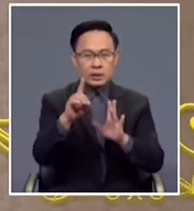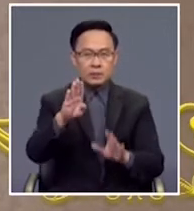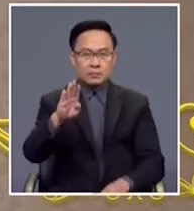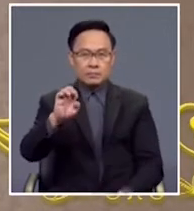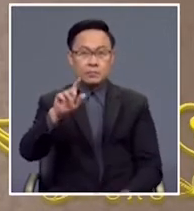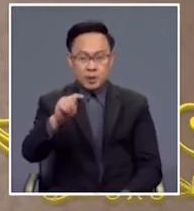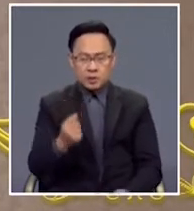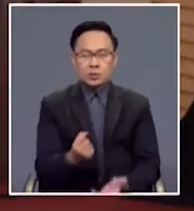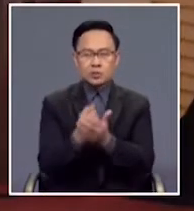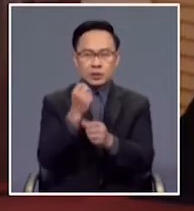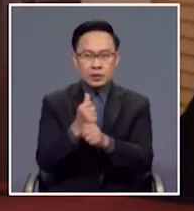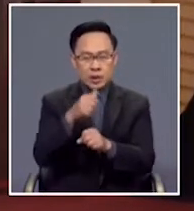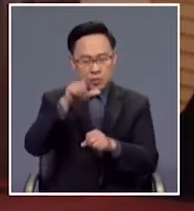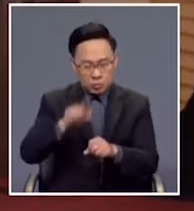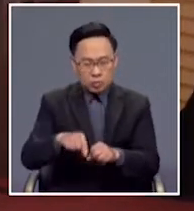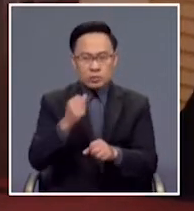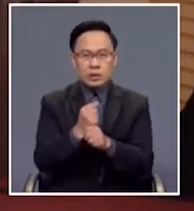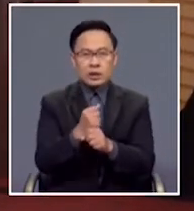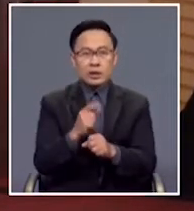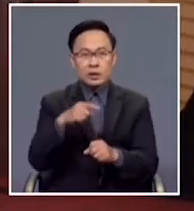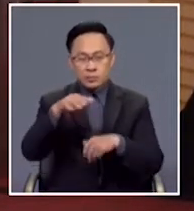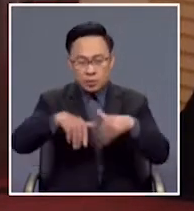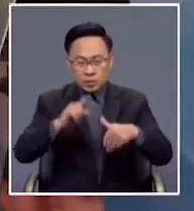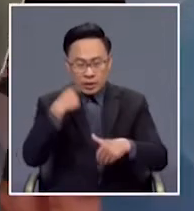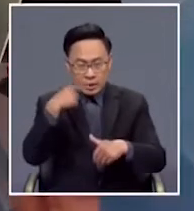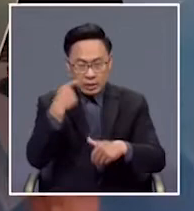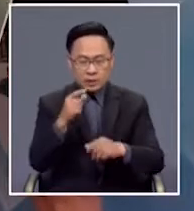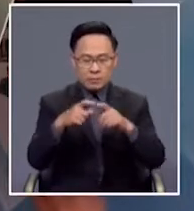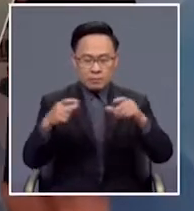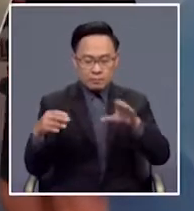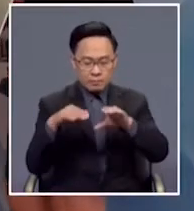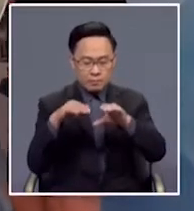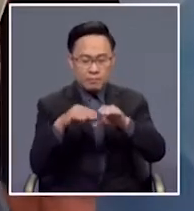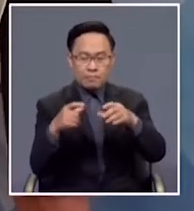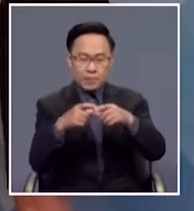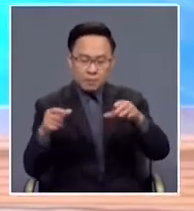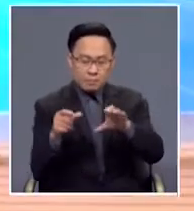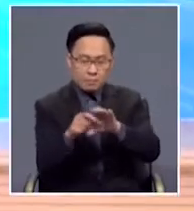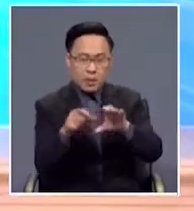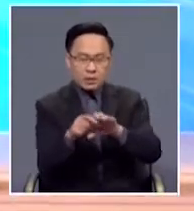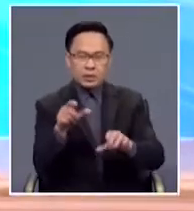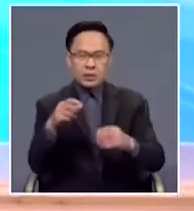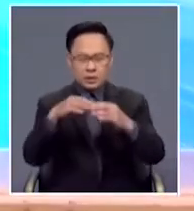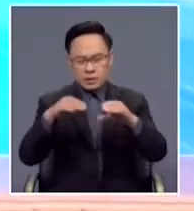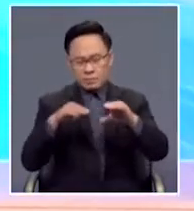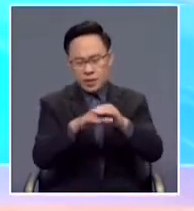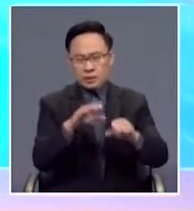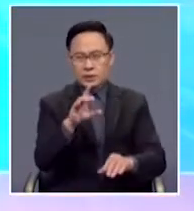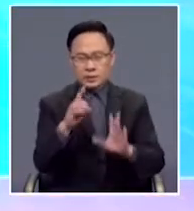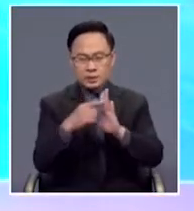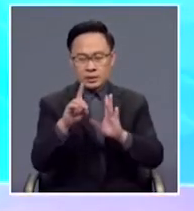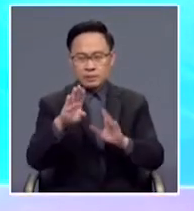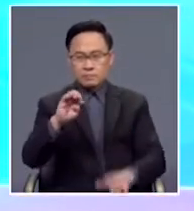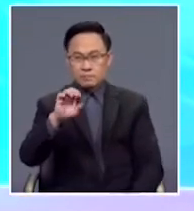ก็ได้มีการมอบรางวัลให้ประชาชนที่ใช้บัตรเดบิตและร้านค้าที่ติดตั้งเครื่องรับบัตรของโครงการ National